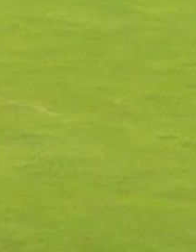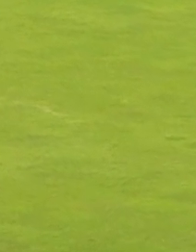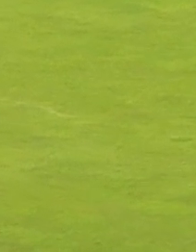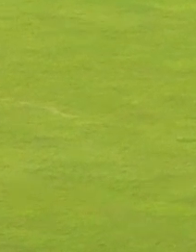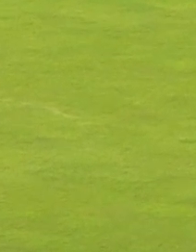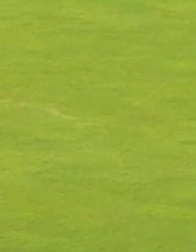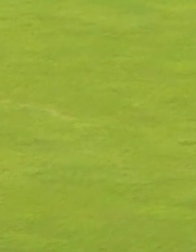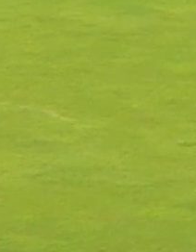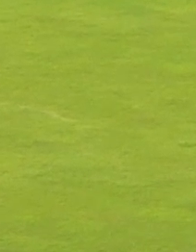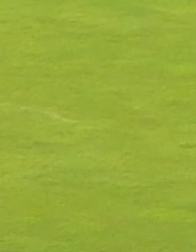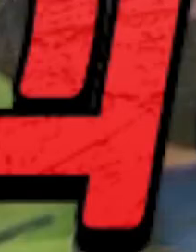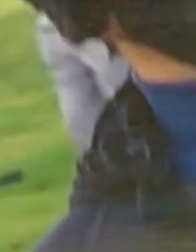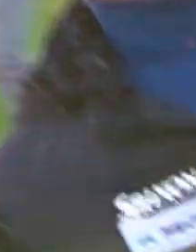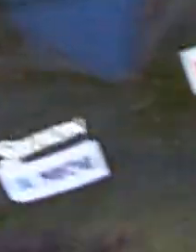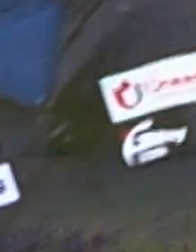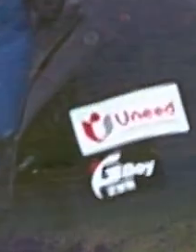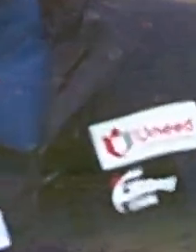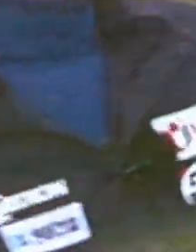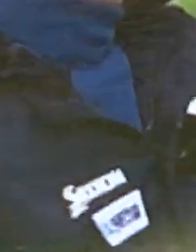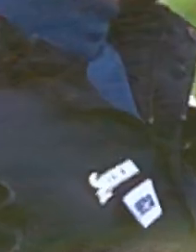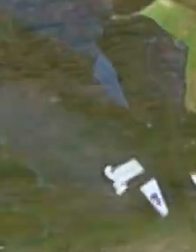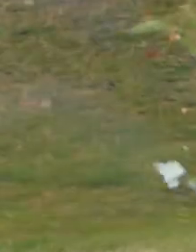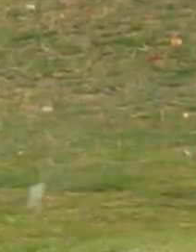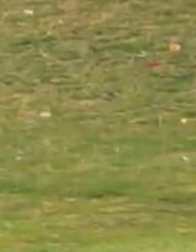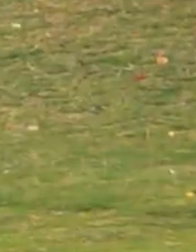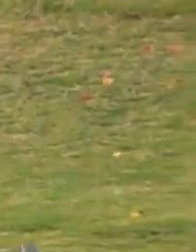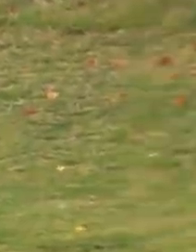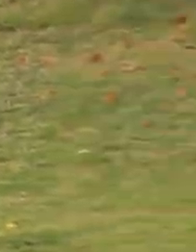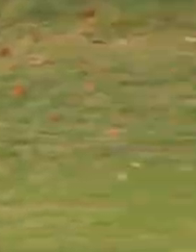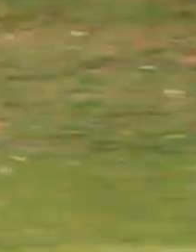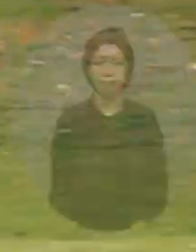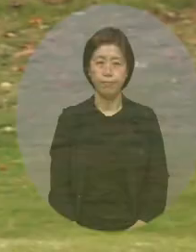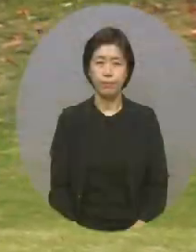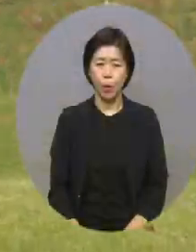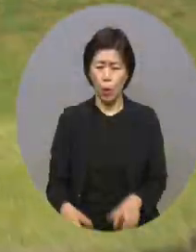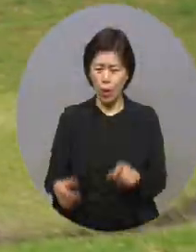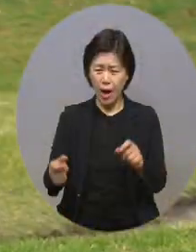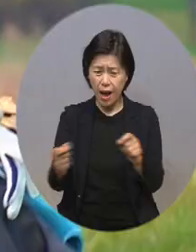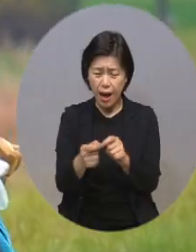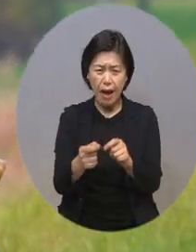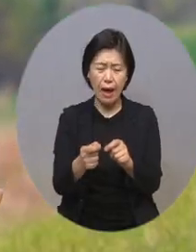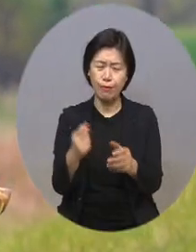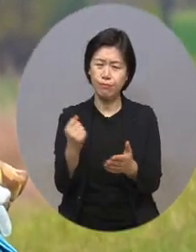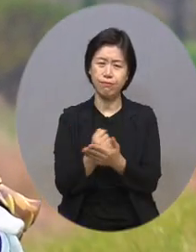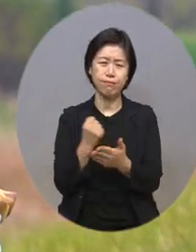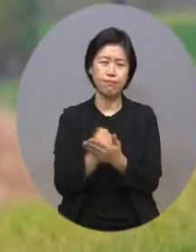아... NO! 거의 왔어.